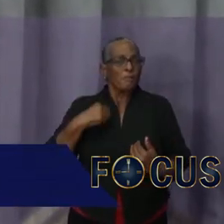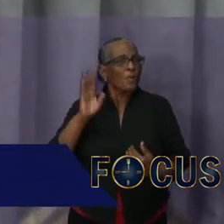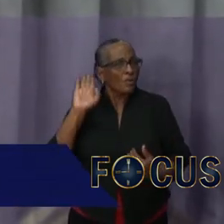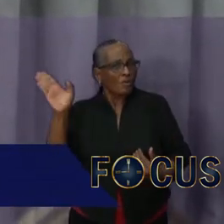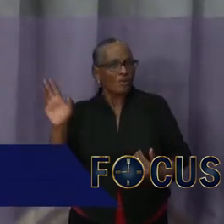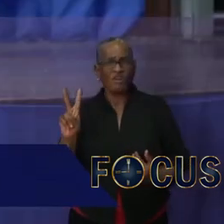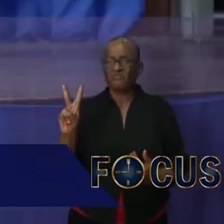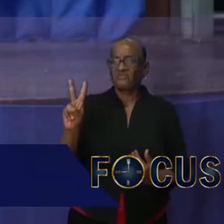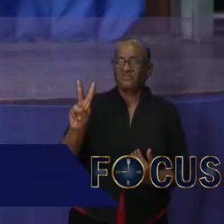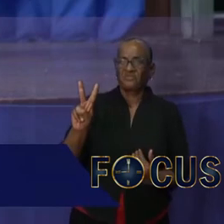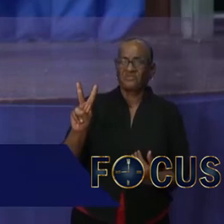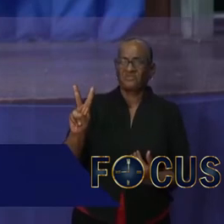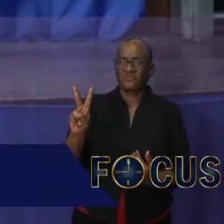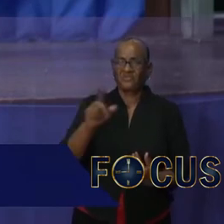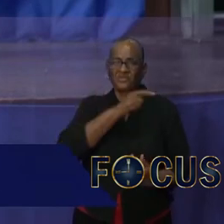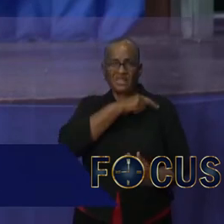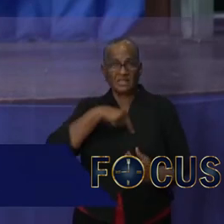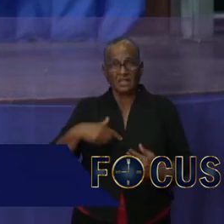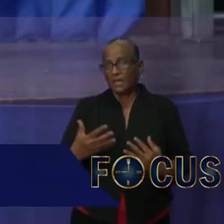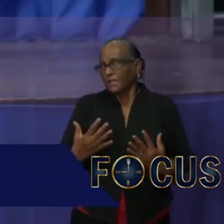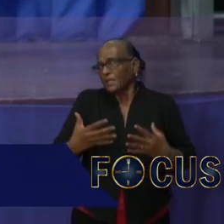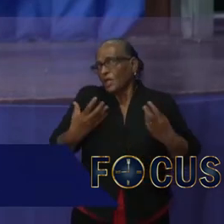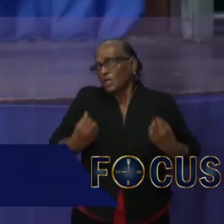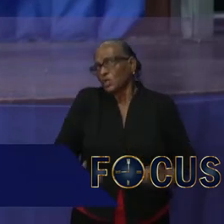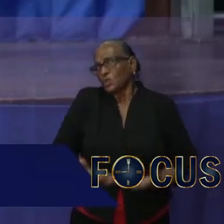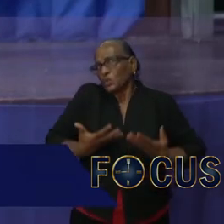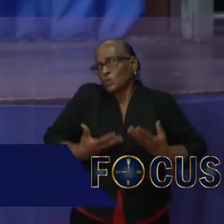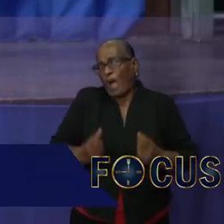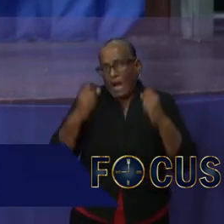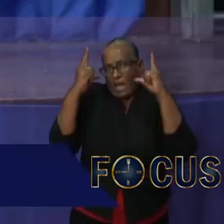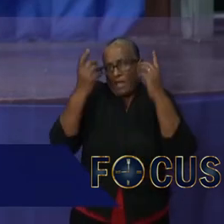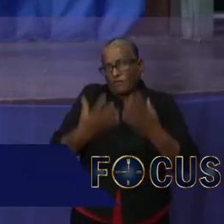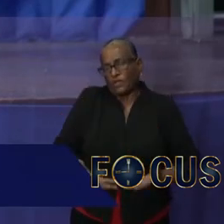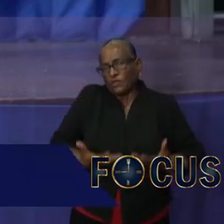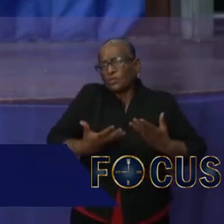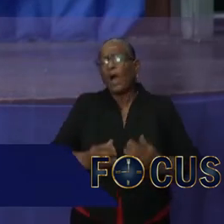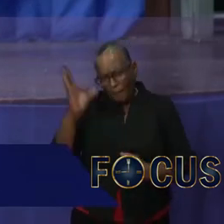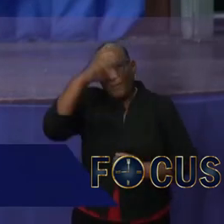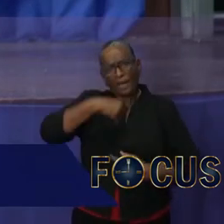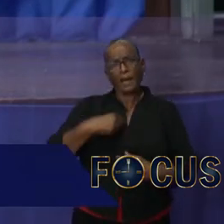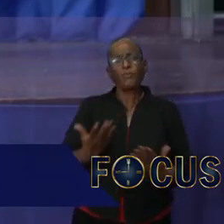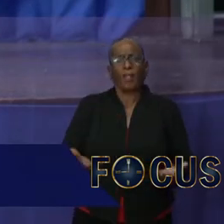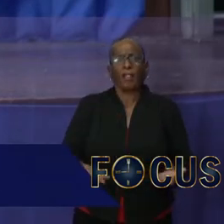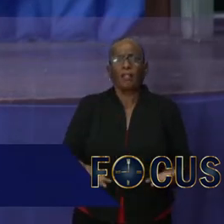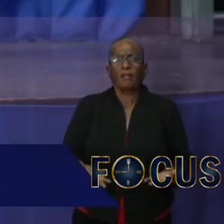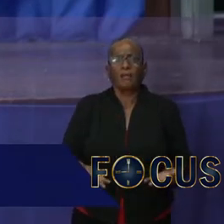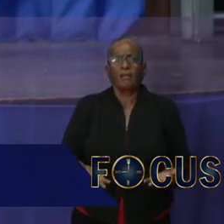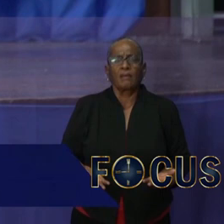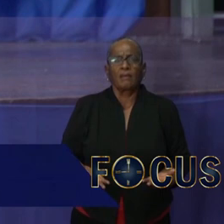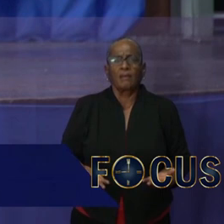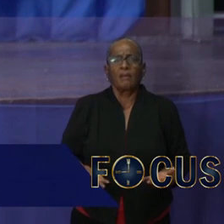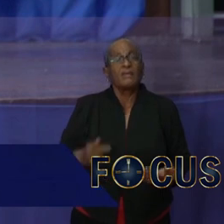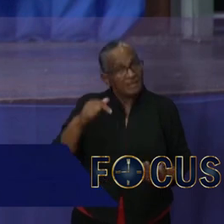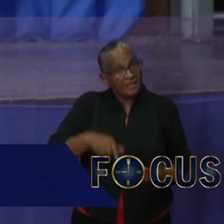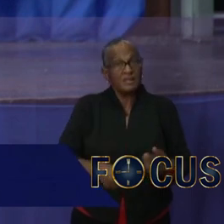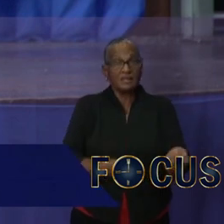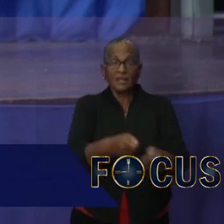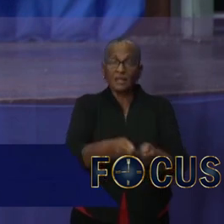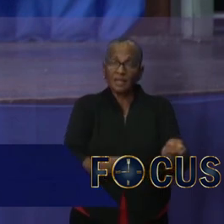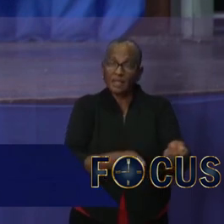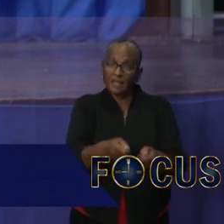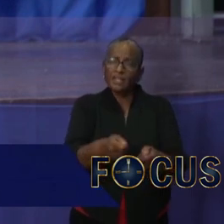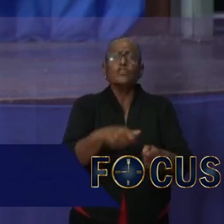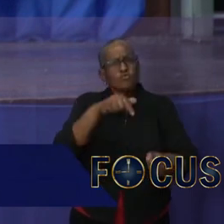VP, Asaneko Hebi enzovoort. We hebben begrip daarvoor. Deze regering